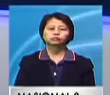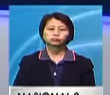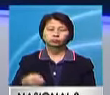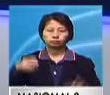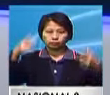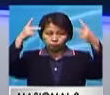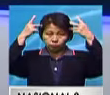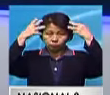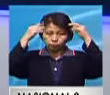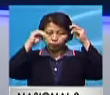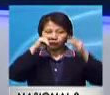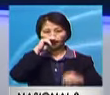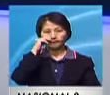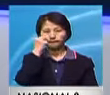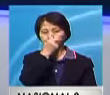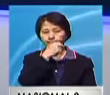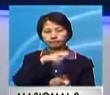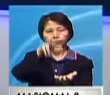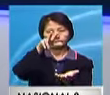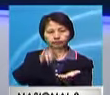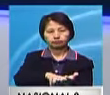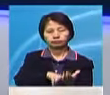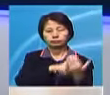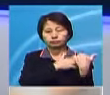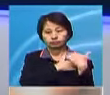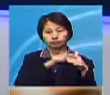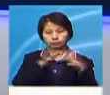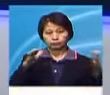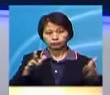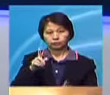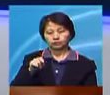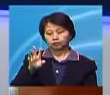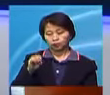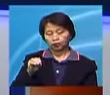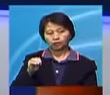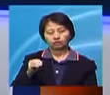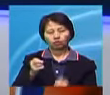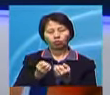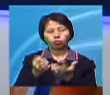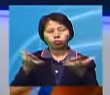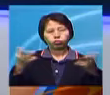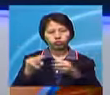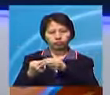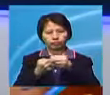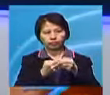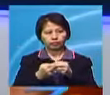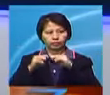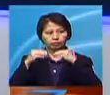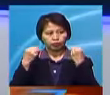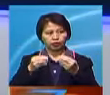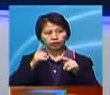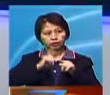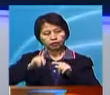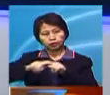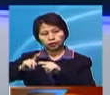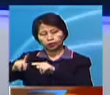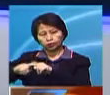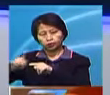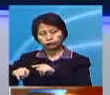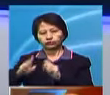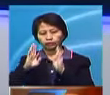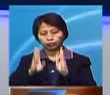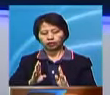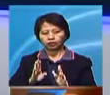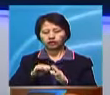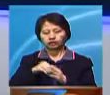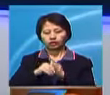Perdana Menteri Datuk Seri Najib Tun Razak mengiktiraf peranan besar TM dalam menyuburkan perpaduan masyarakat berbilang bangsa. Dalam ucapannya